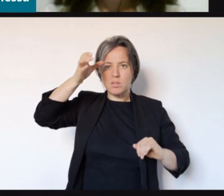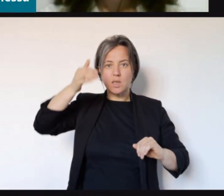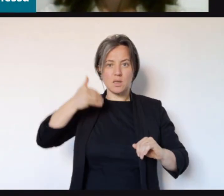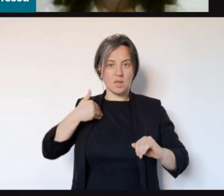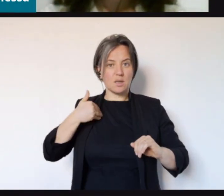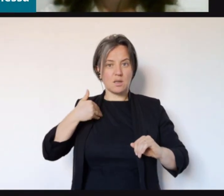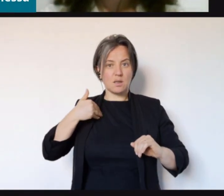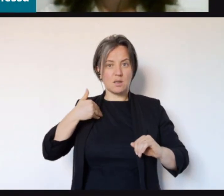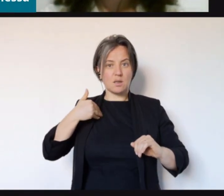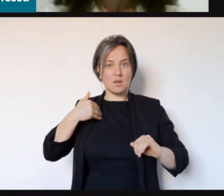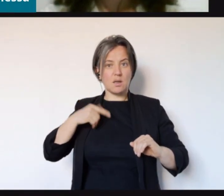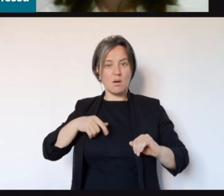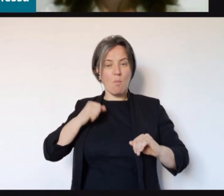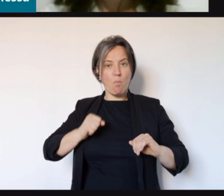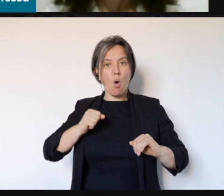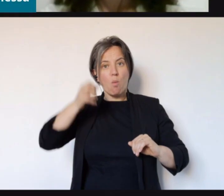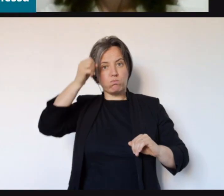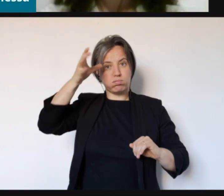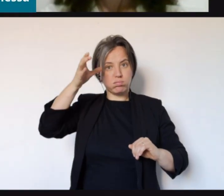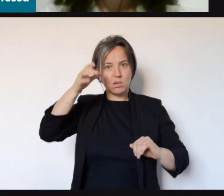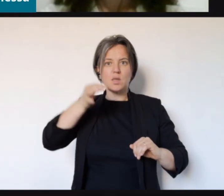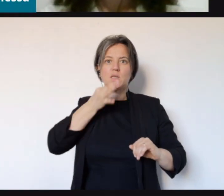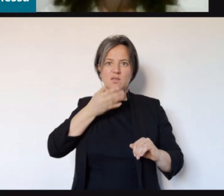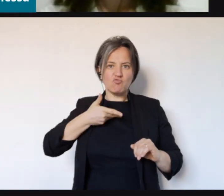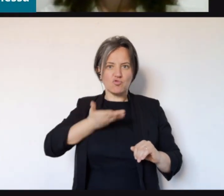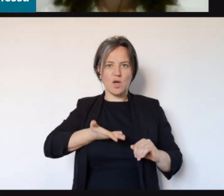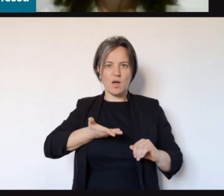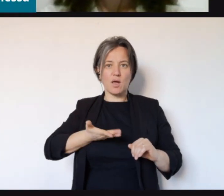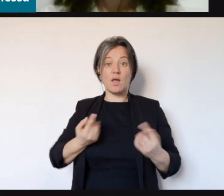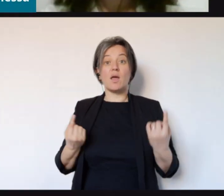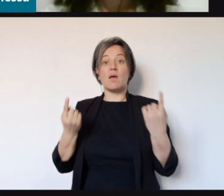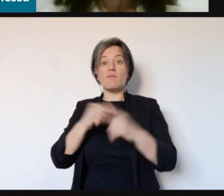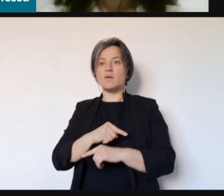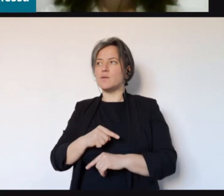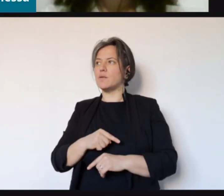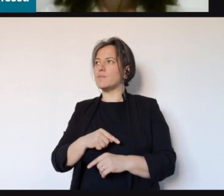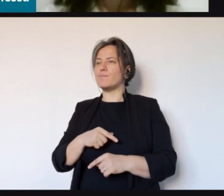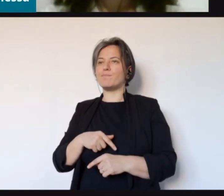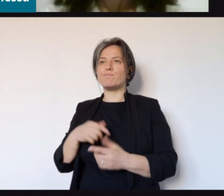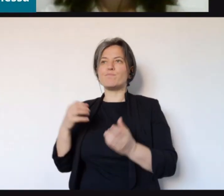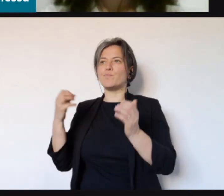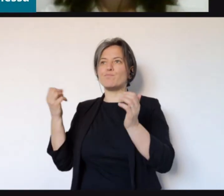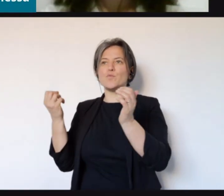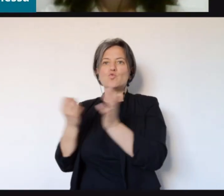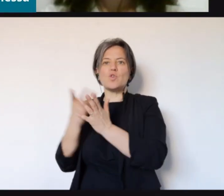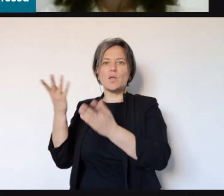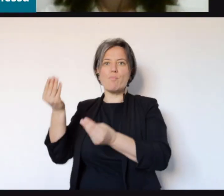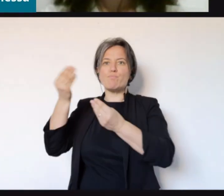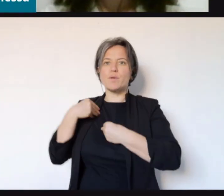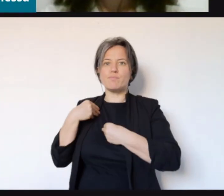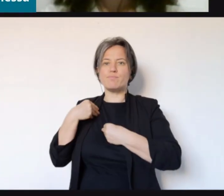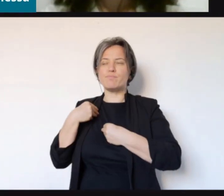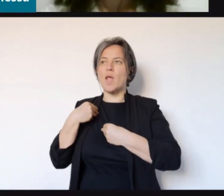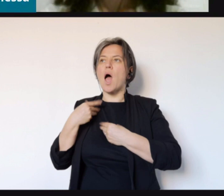senso. Se noi li viviamo come momenti